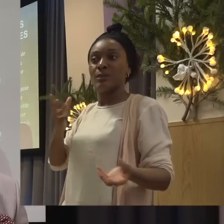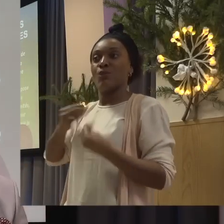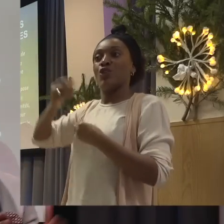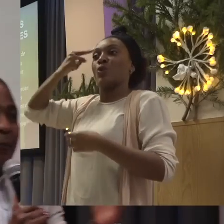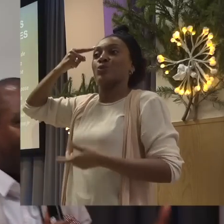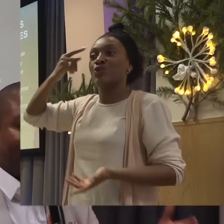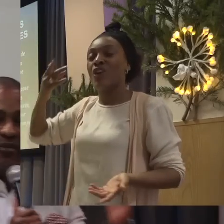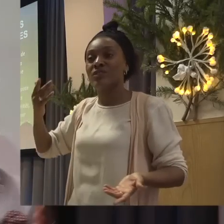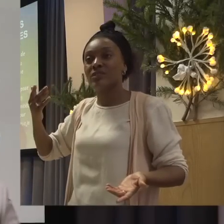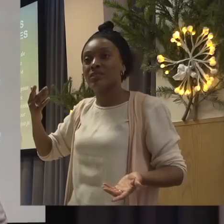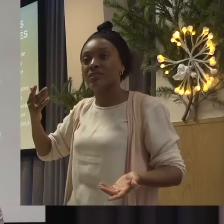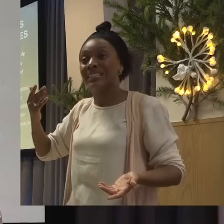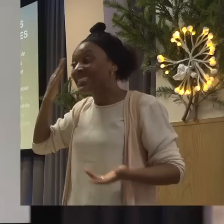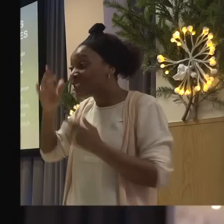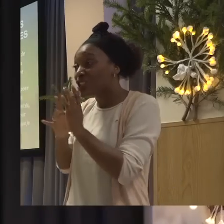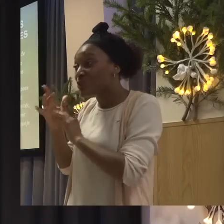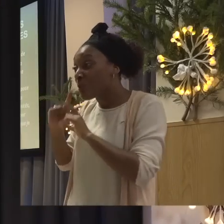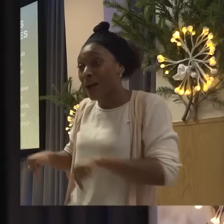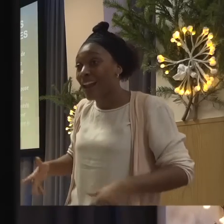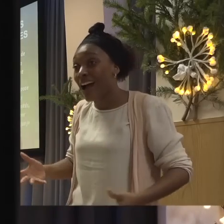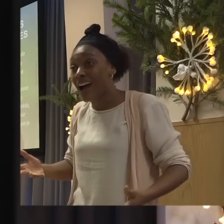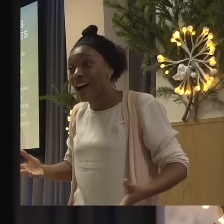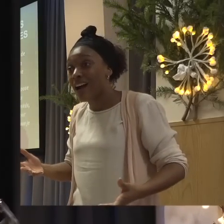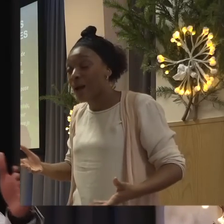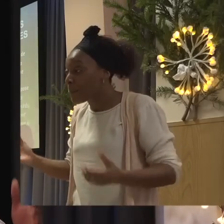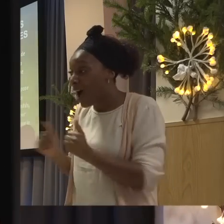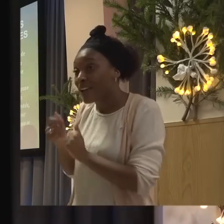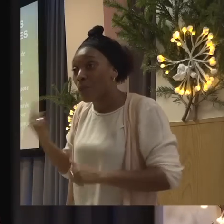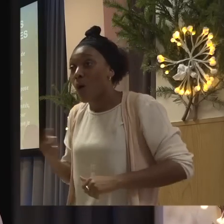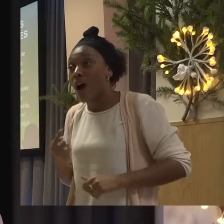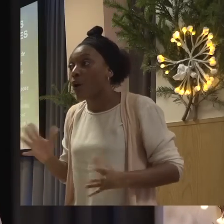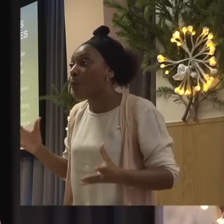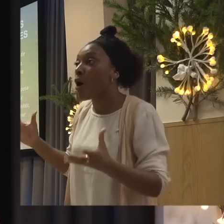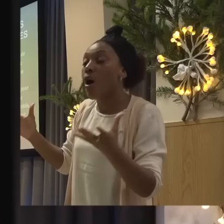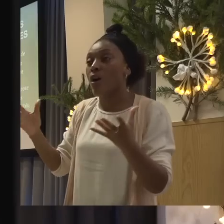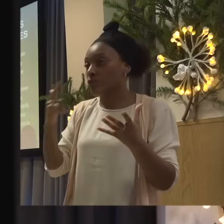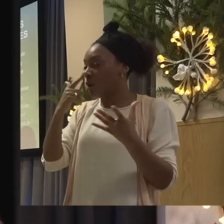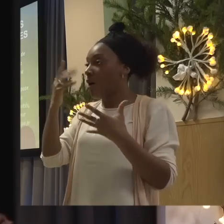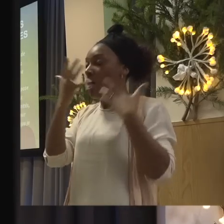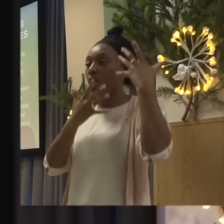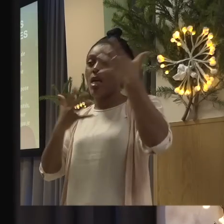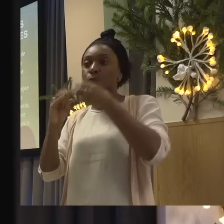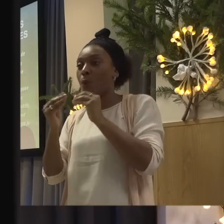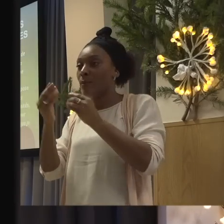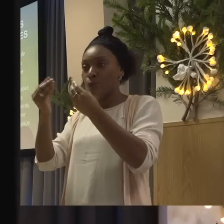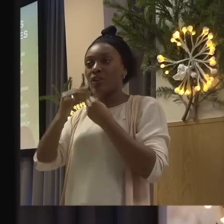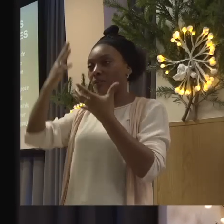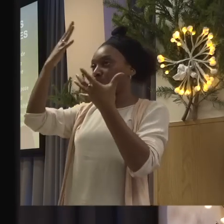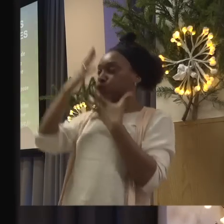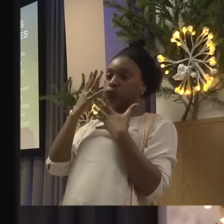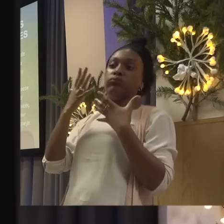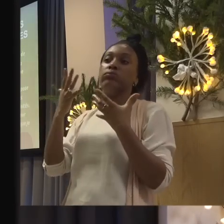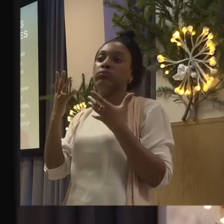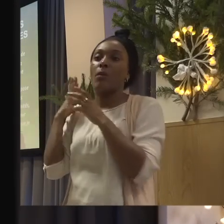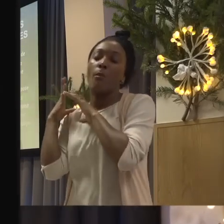le Seigneur n'était pas dans l'affaire, nous aurions été écartés depuis longtemps par tel ou tel problème.